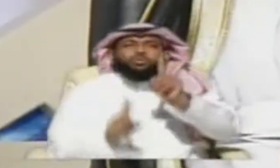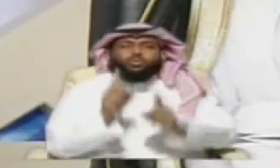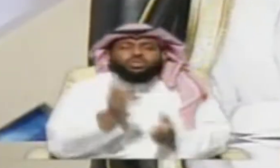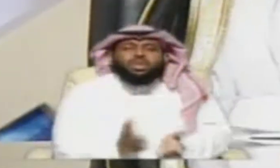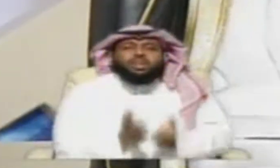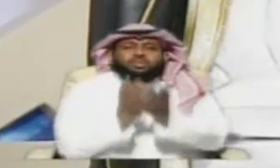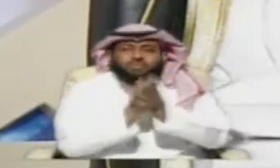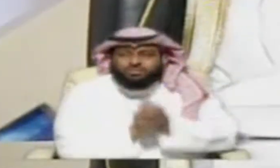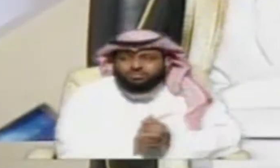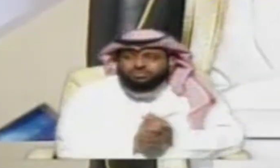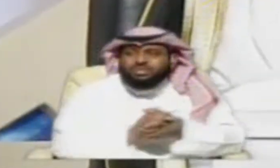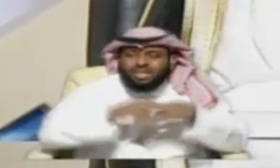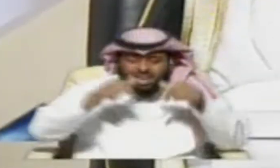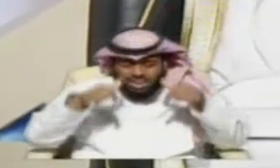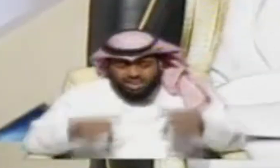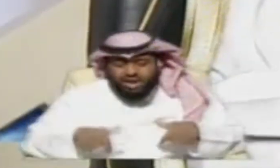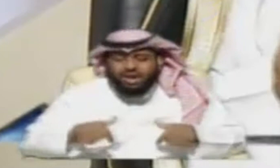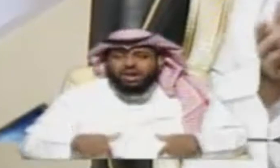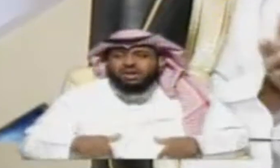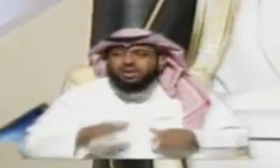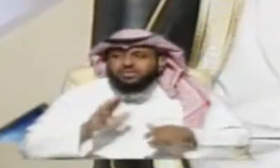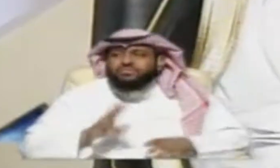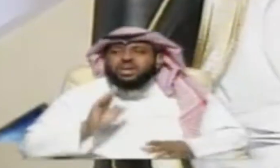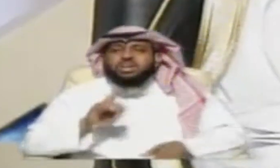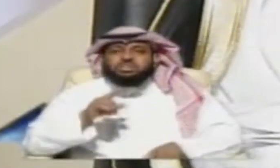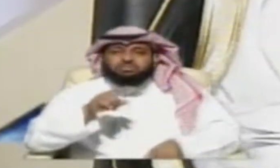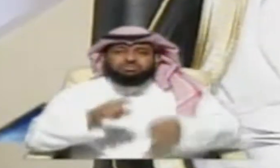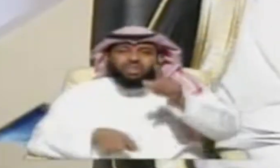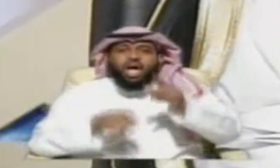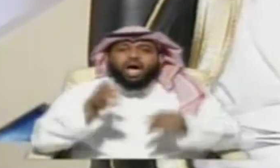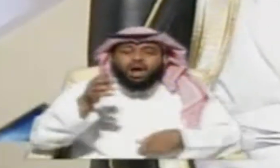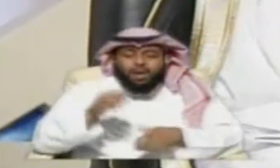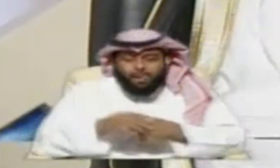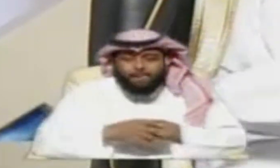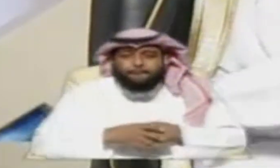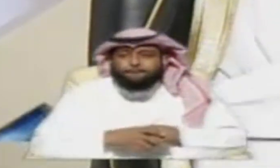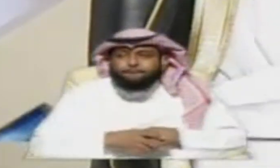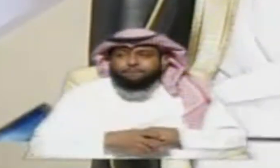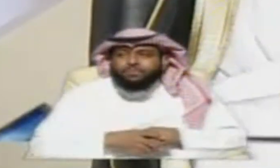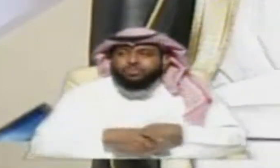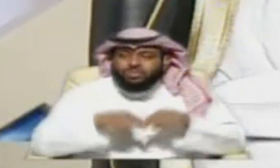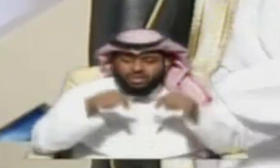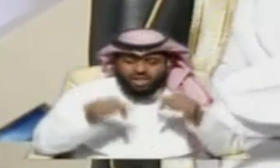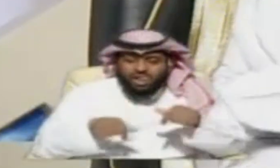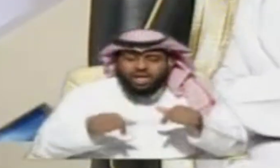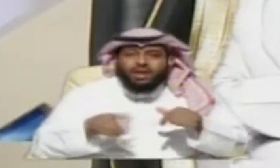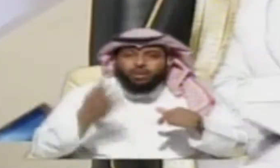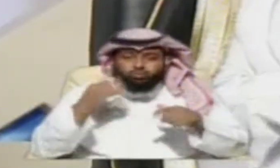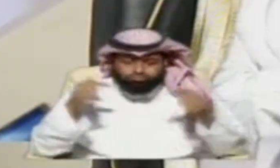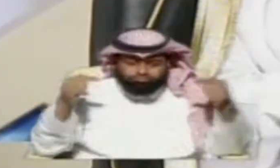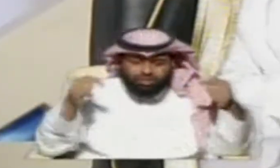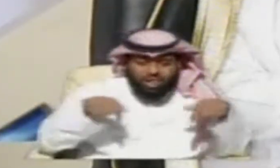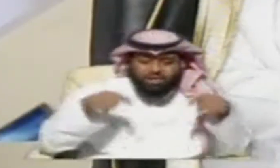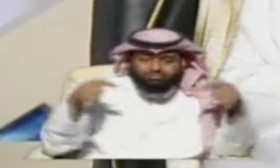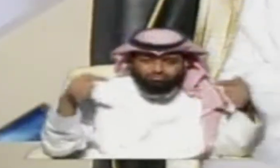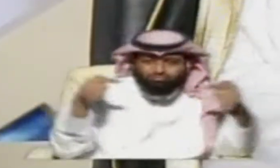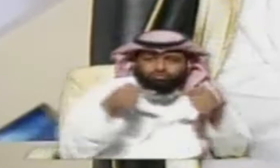الأحداث غيرت معادلات المعركة، غيرت النظرة